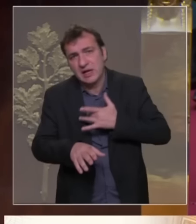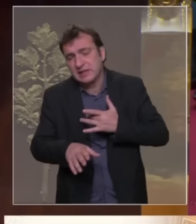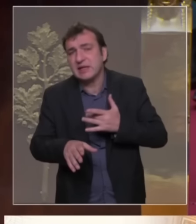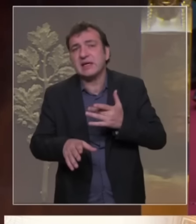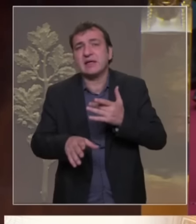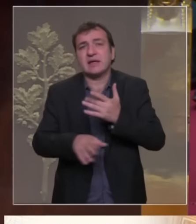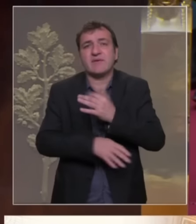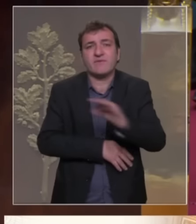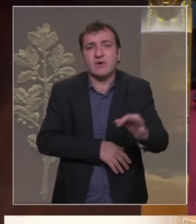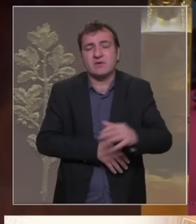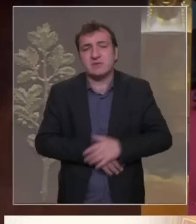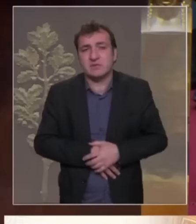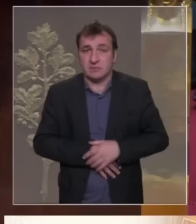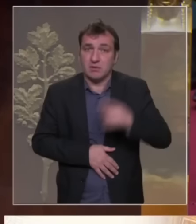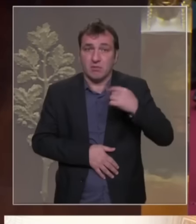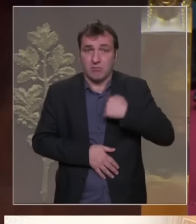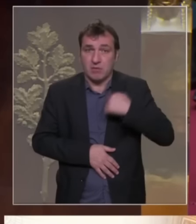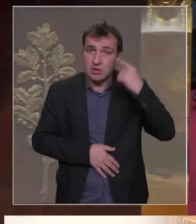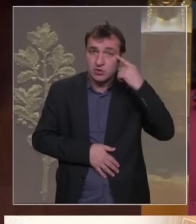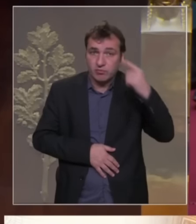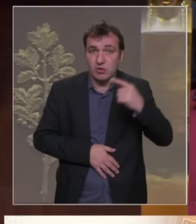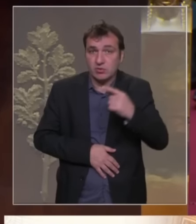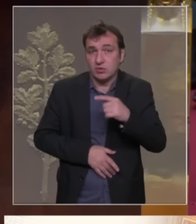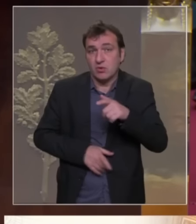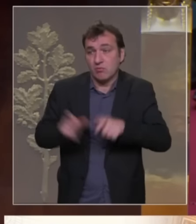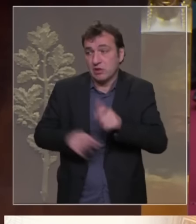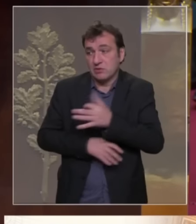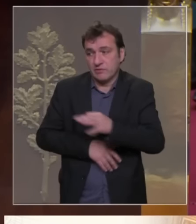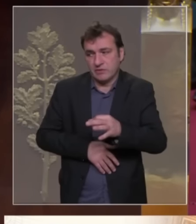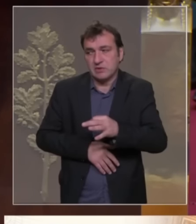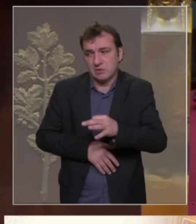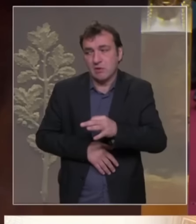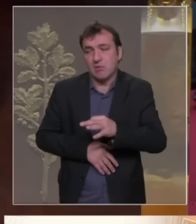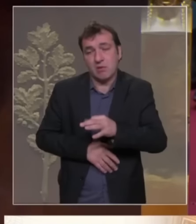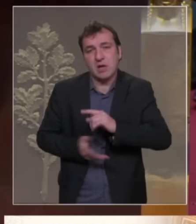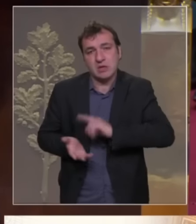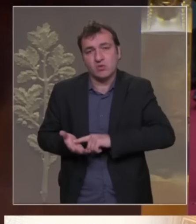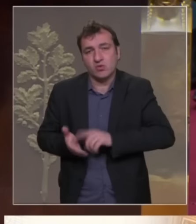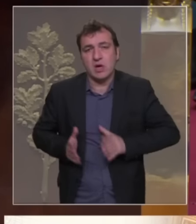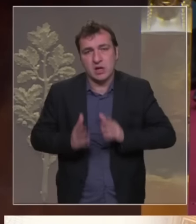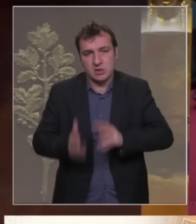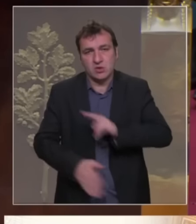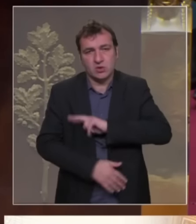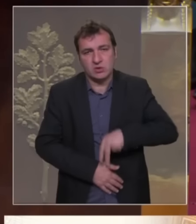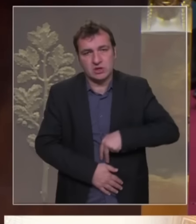je pense que les Français méritent notre engagement. Je vous remercie.